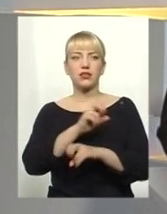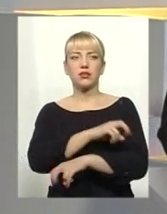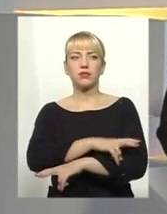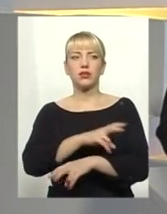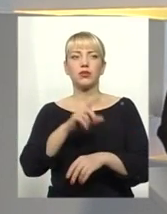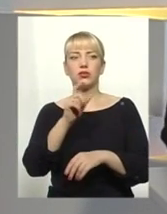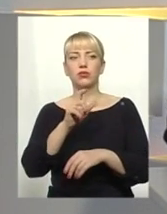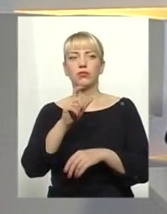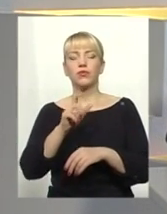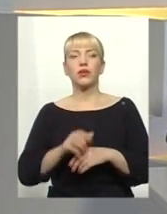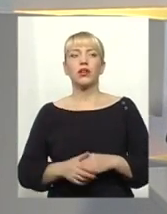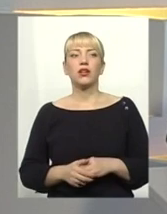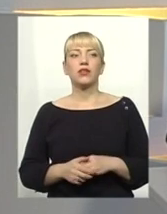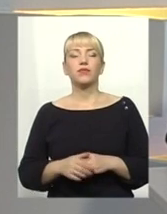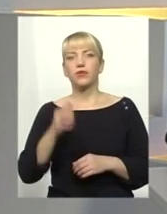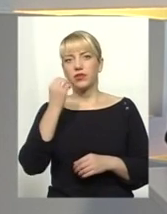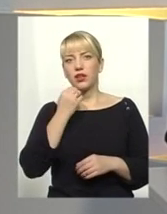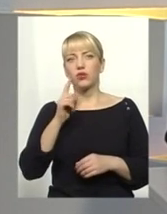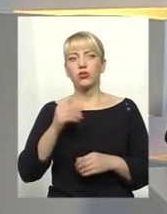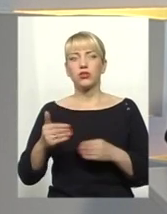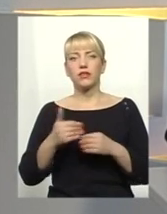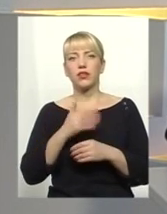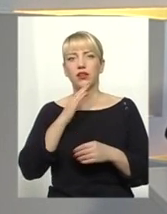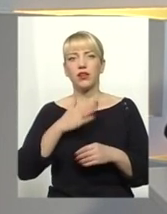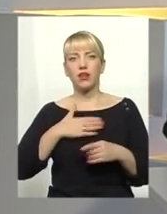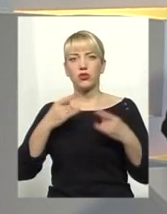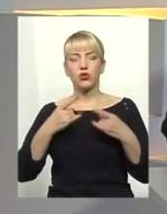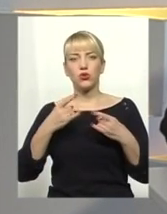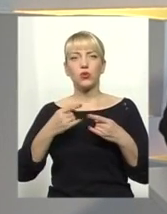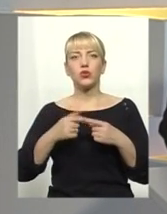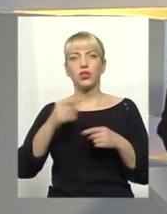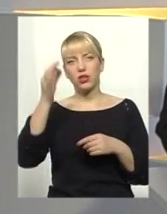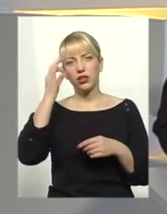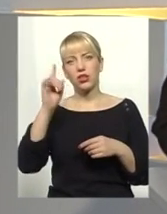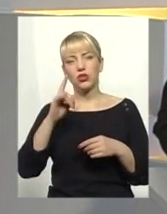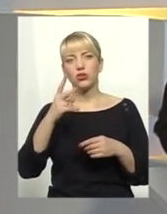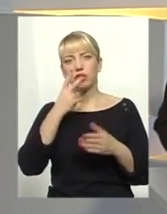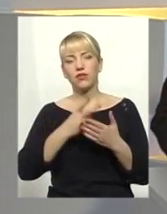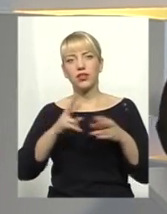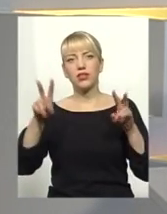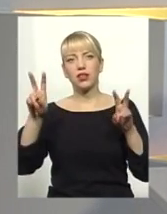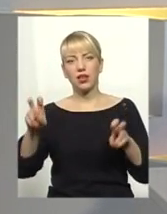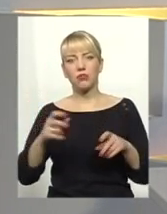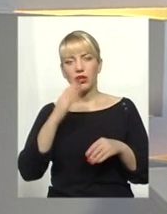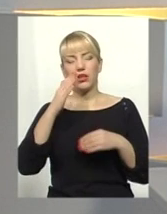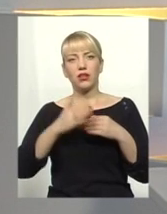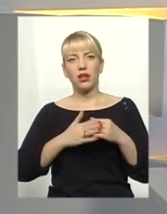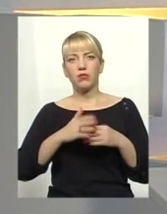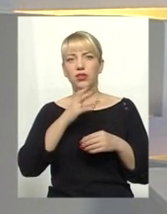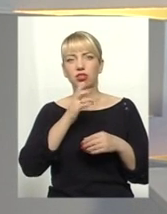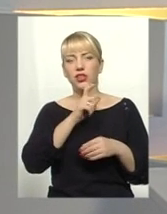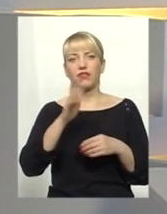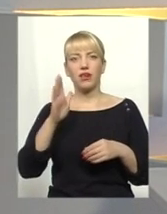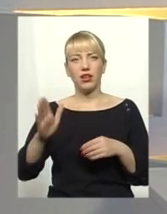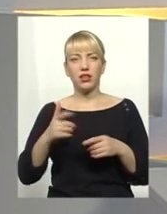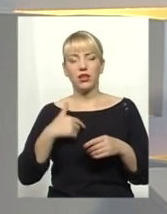це той корівник, який не має бути. Дякую вам, що завітала до нашої студії. Глядачам нагадаю, що в ефірі програма «Тема». У найближчі хвилини